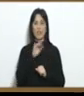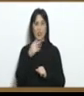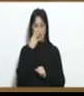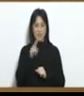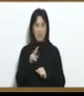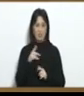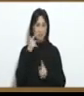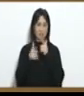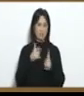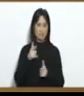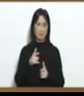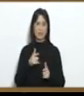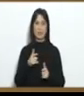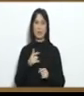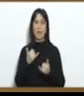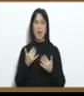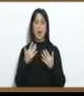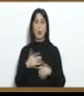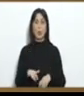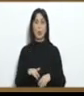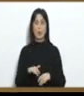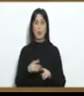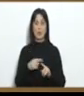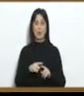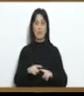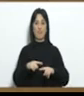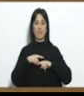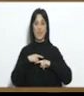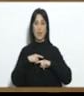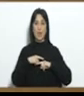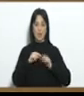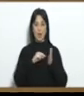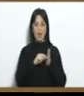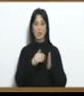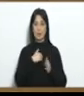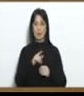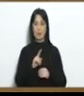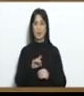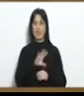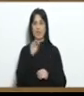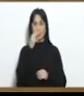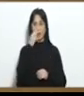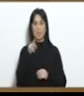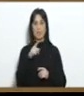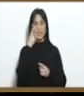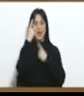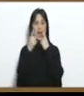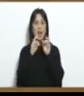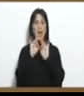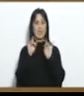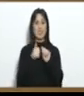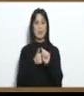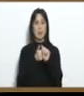უნახეთ ეხლა უკვე მივიდნენ კულმინაციამდე და მინდა ამას გაუსვა ხაზი ყველამ ნახეთ ის გადაცემა რასაც